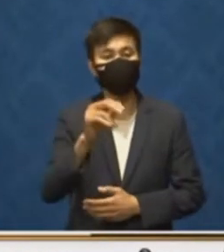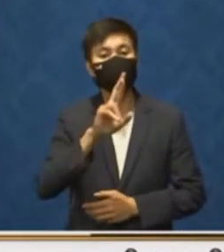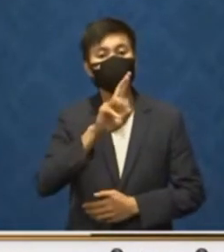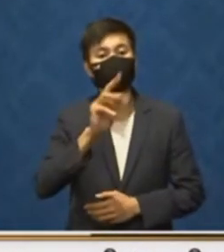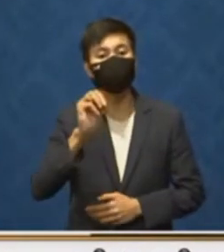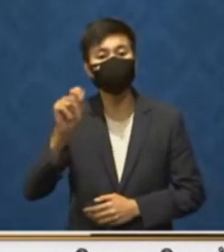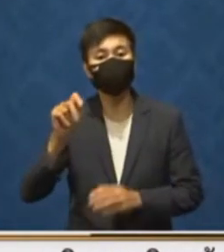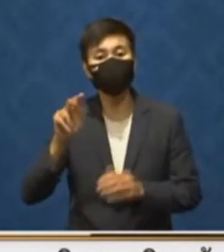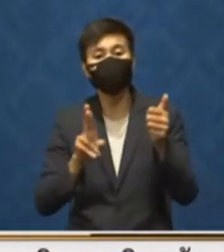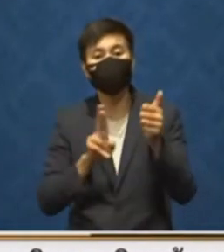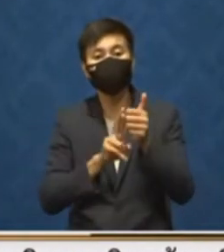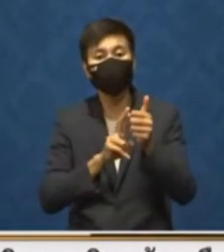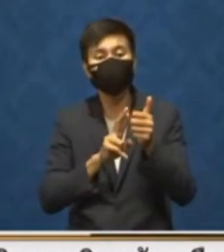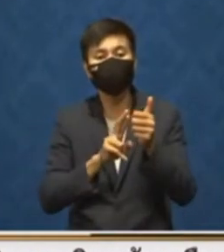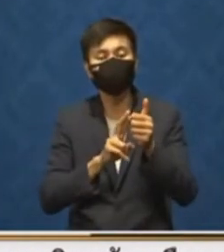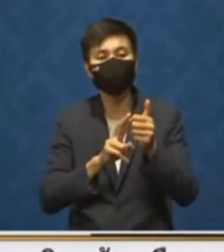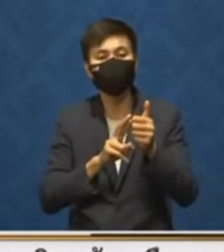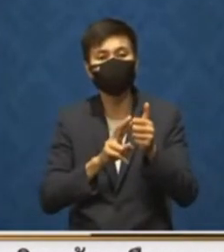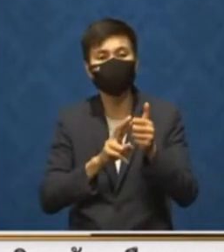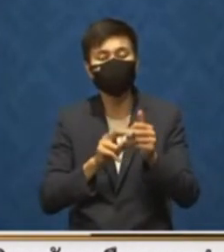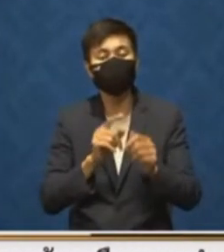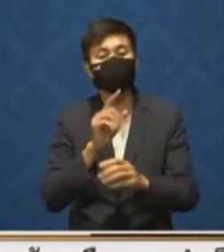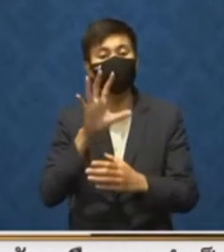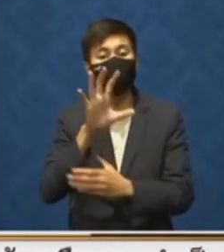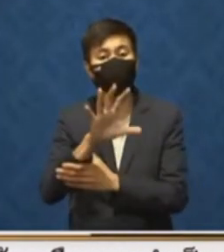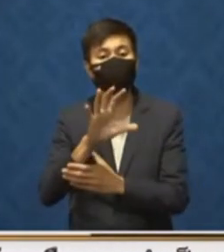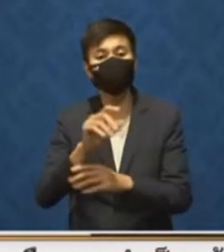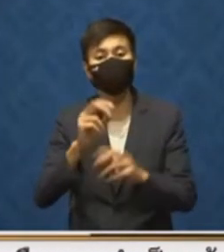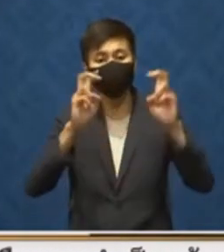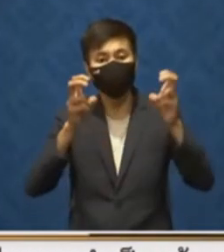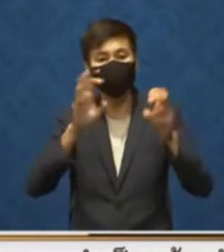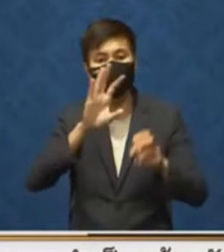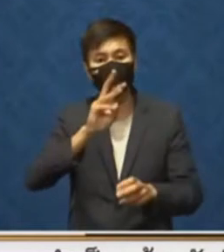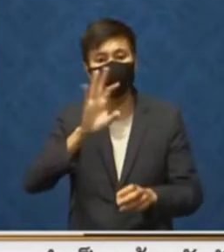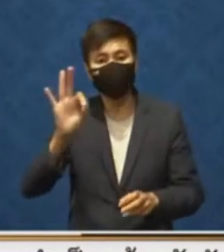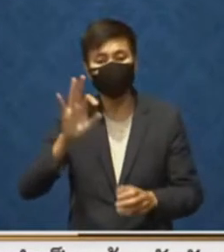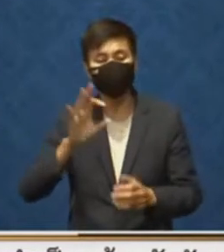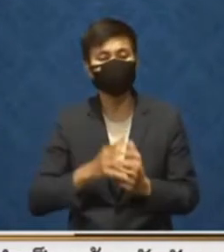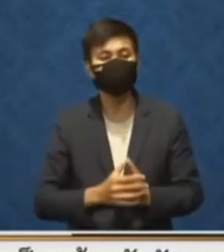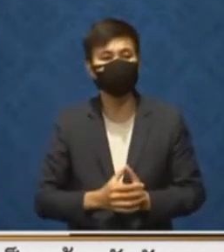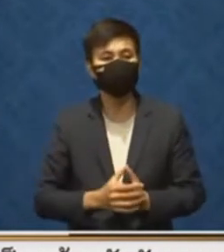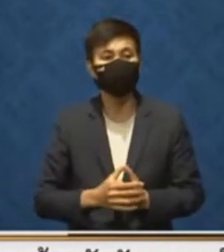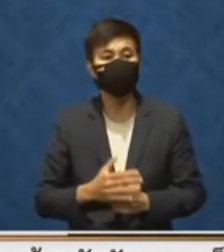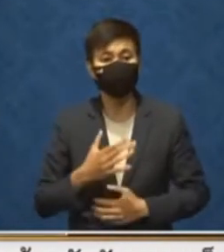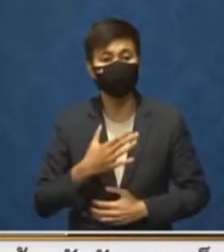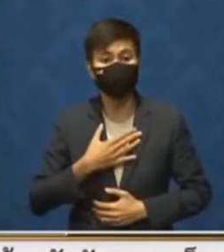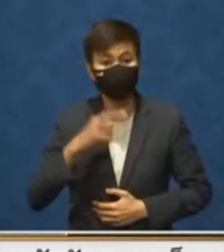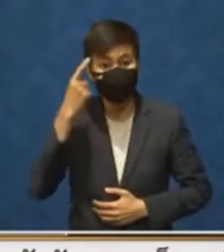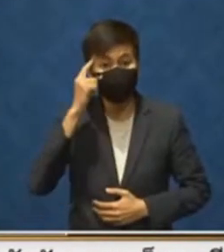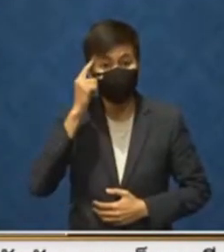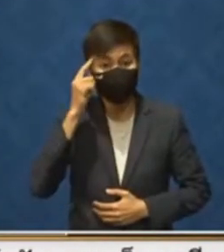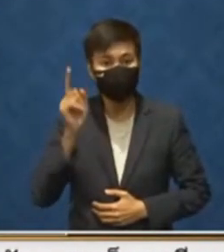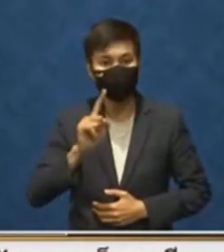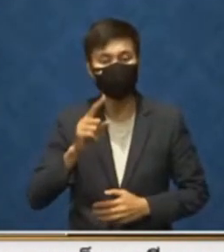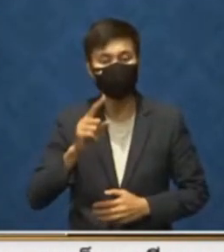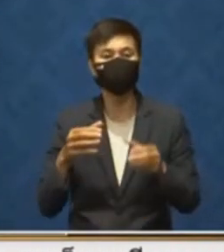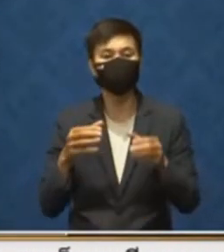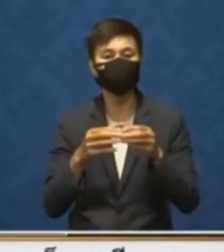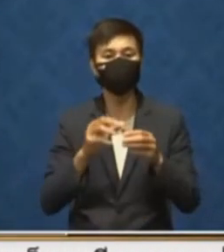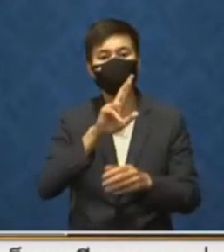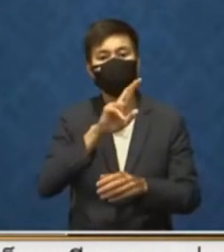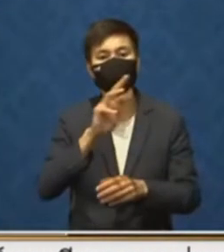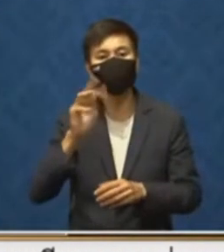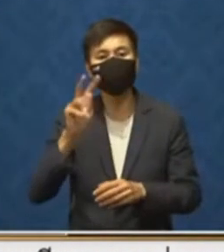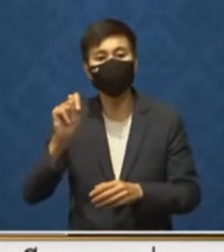ถ้าลองในเรื่องอะไรกับตามข้อบังคับ 69ทำความสนนิดเดียวนะครับคือผมไม่รู้ว่ามาจากคณะรัฐมนตรีเดียวกันหรือ